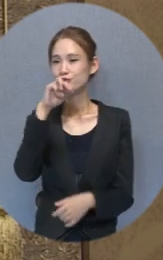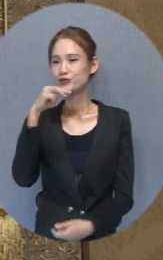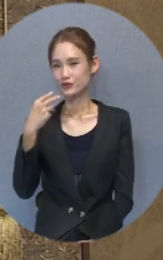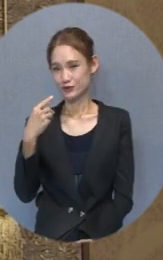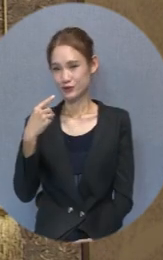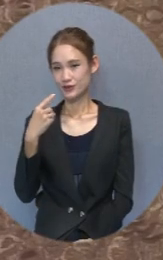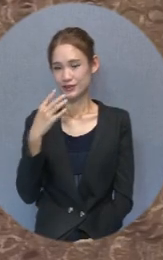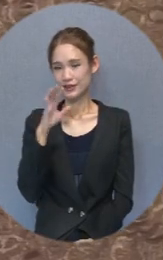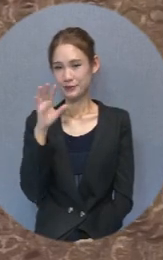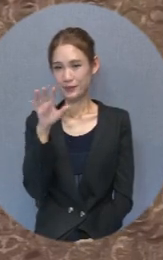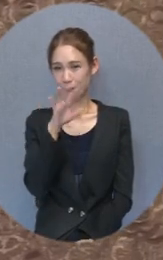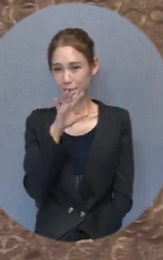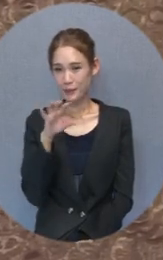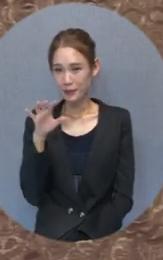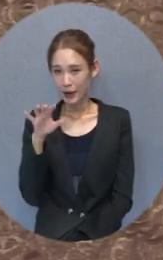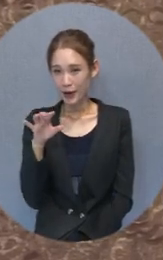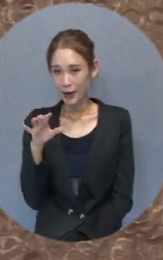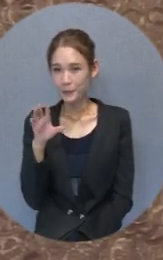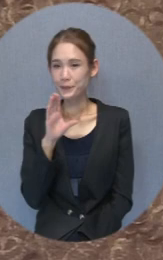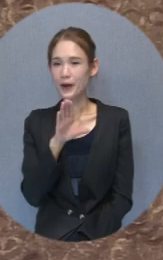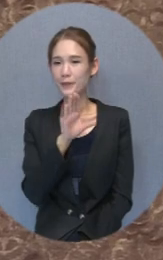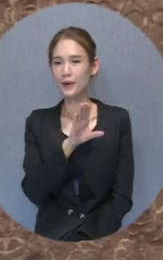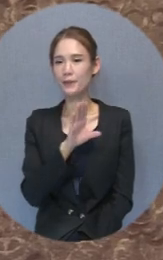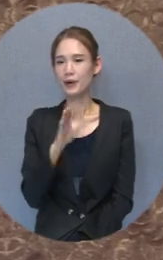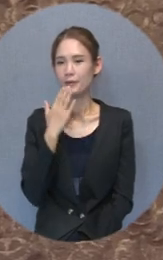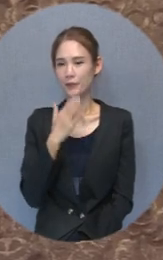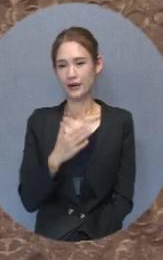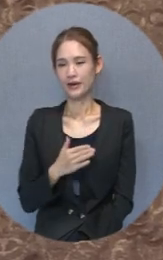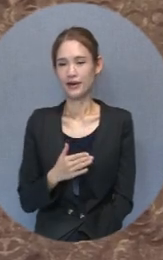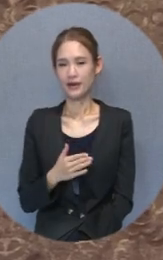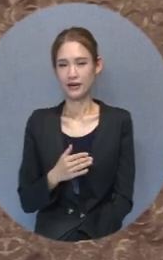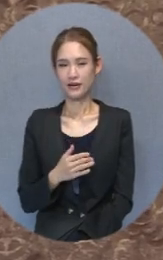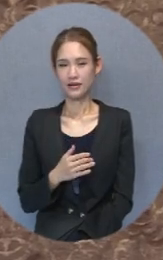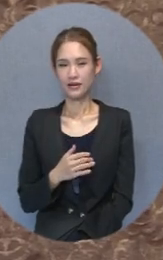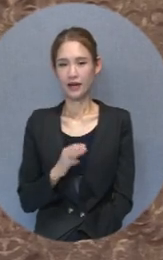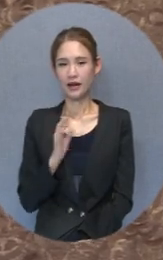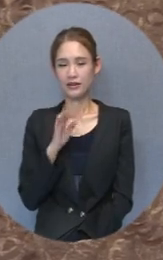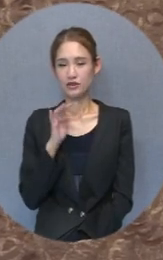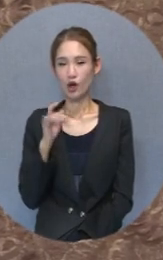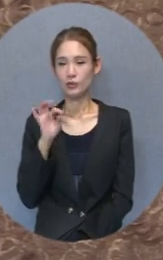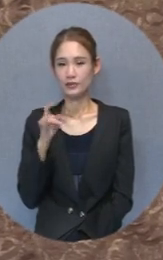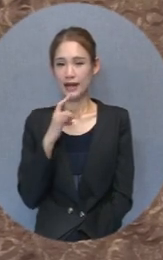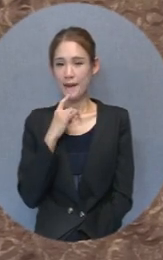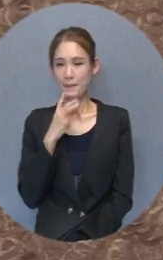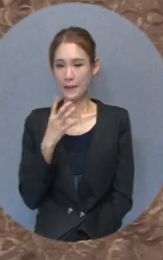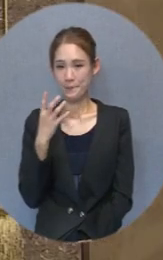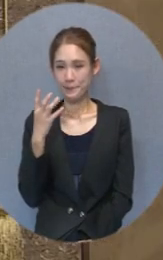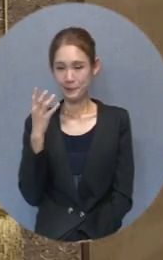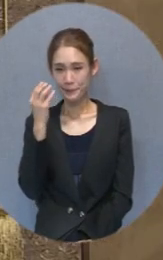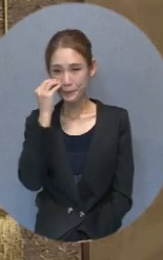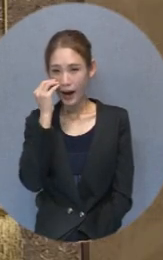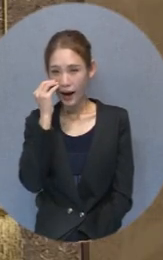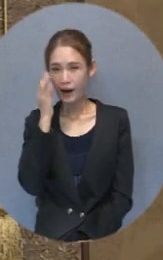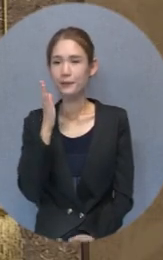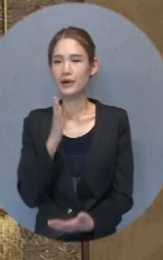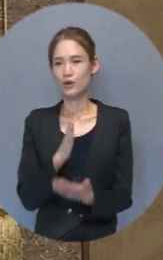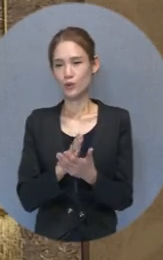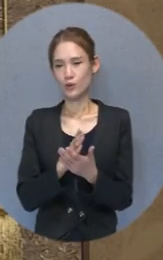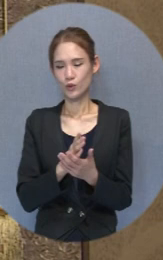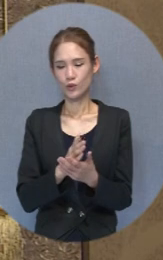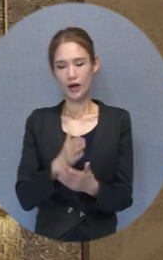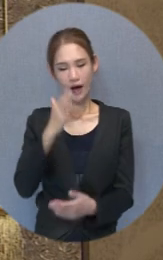입체로 만져지거든요. 네. 네. 그러니까 아이들이 점자만 익히면 되는 게 아니고요. 이렇게 숫자나 한글도 익혀야